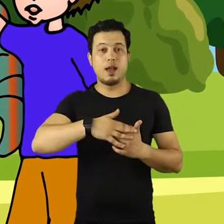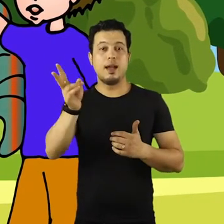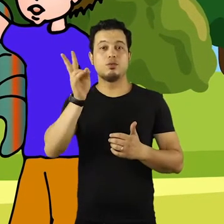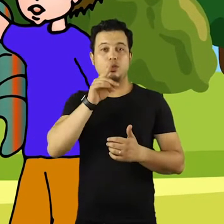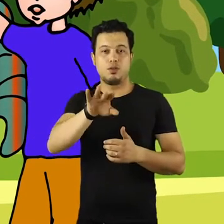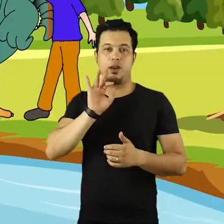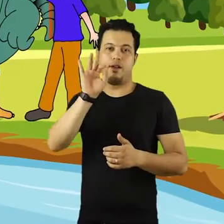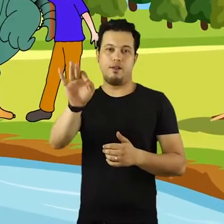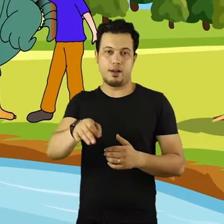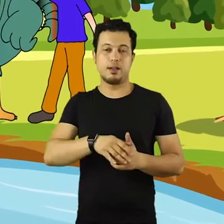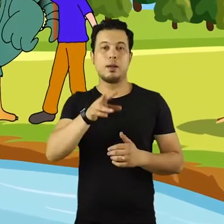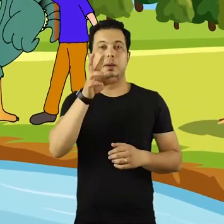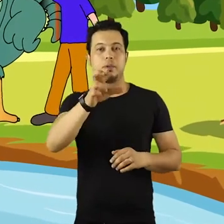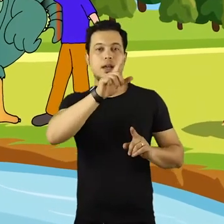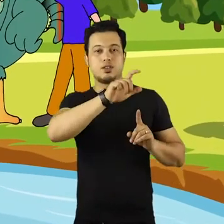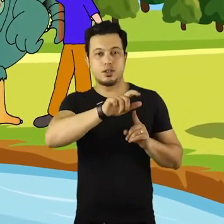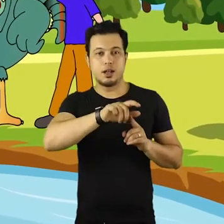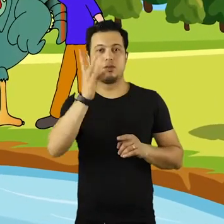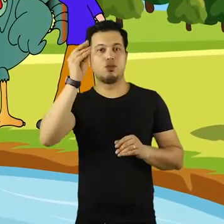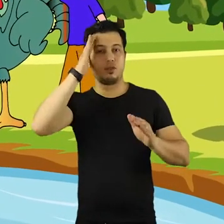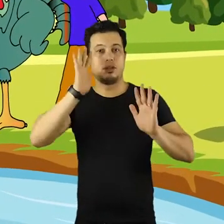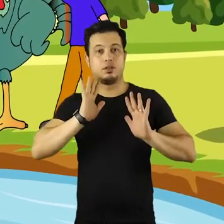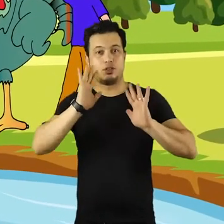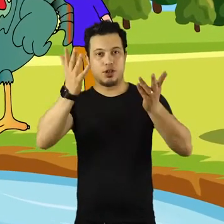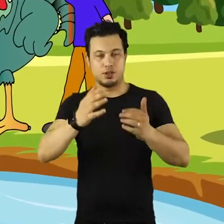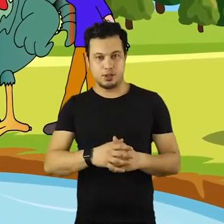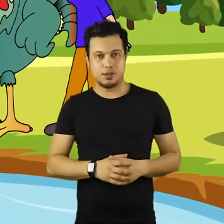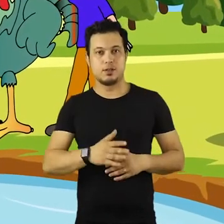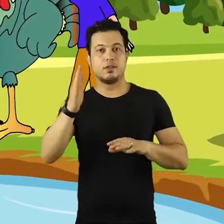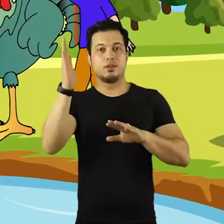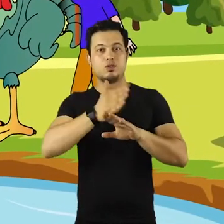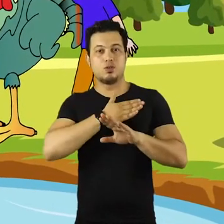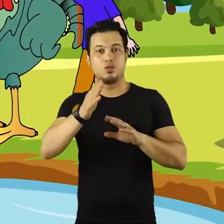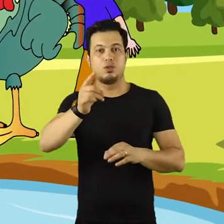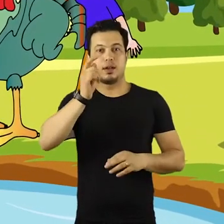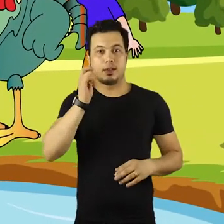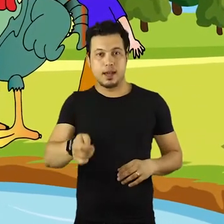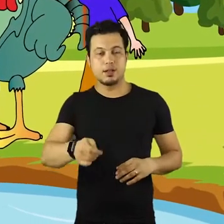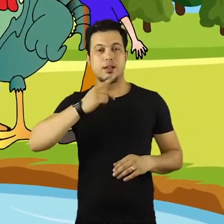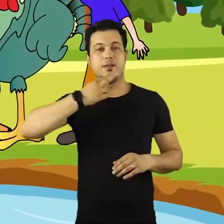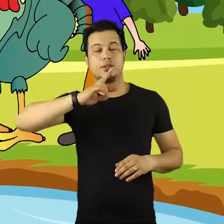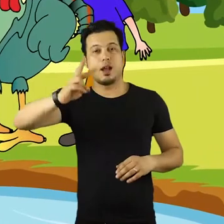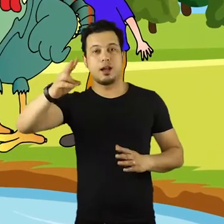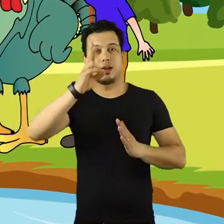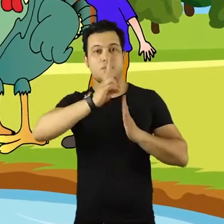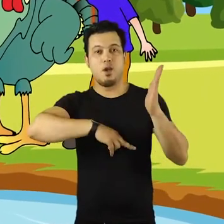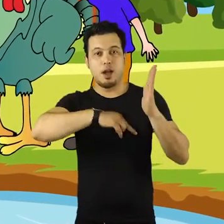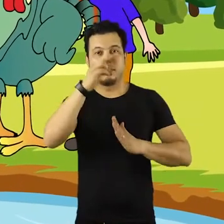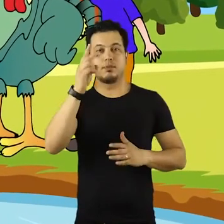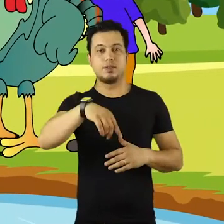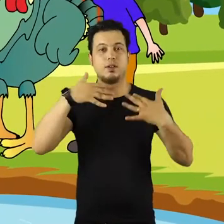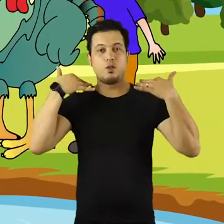ulaştılar. Pınar'la Çınar çok şaşırmıştı. Çünkü gerçekten rengarenk boyanmış